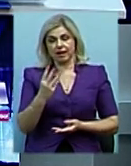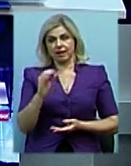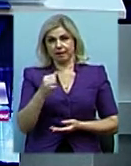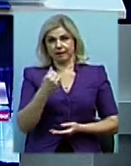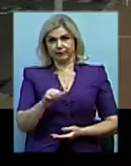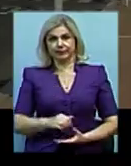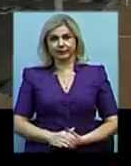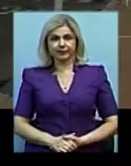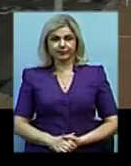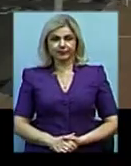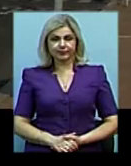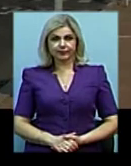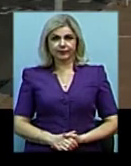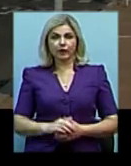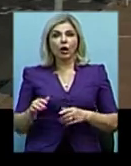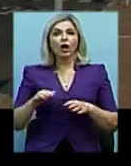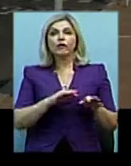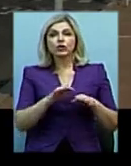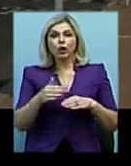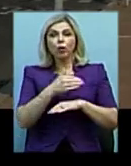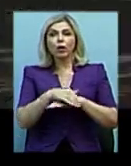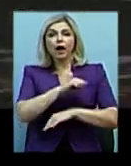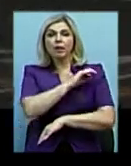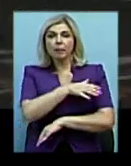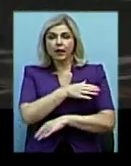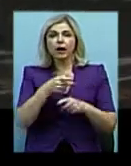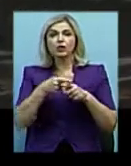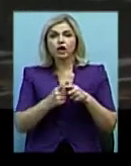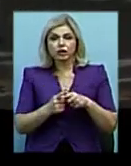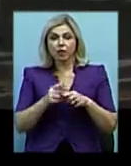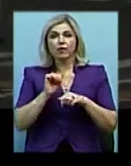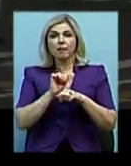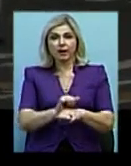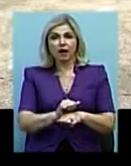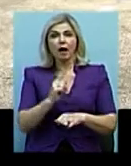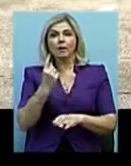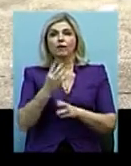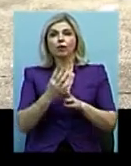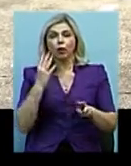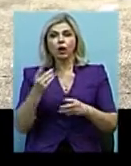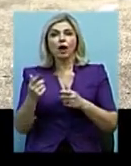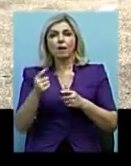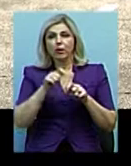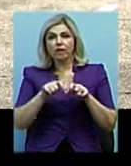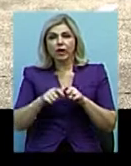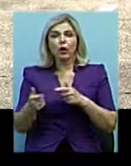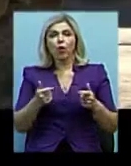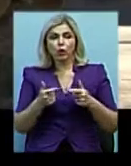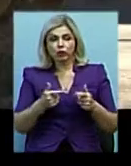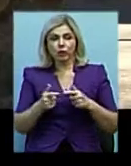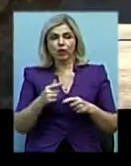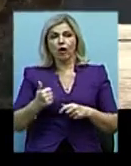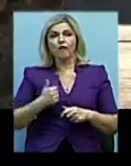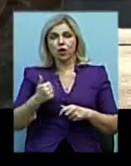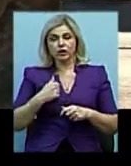серпня. Рух вулицею Адміральською частково перекрили. В першу чергу перевірили готовність та зіграність зведеного